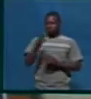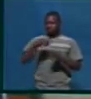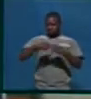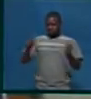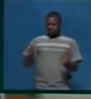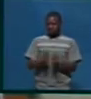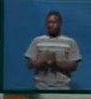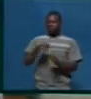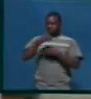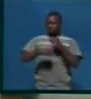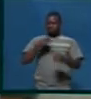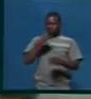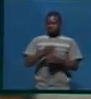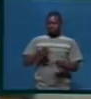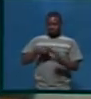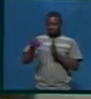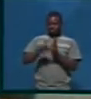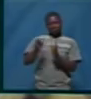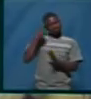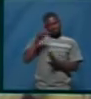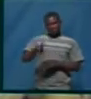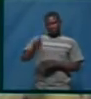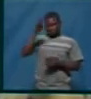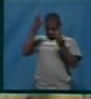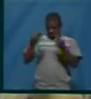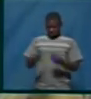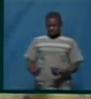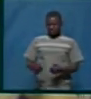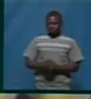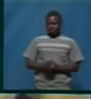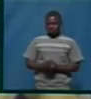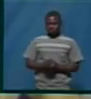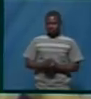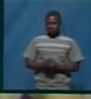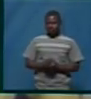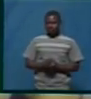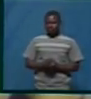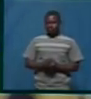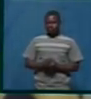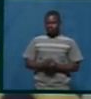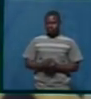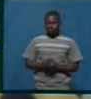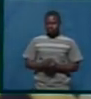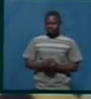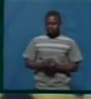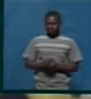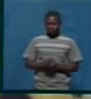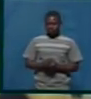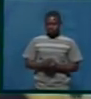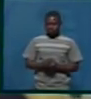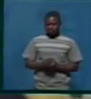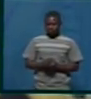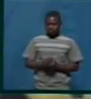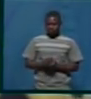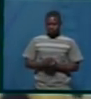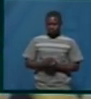Faso afin de dégager des pistes de solutions. Une formule pour réduire de moitié les